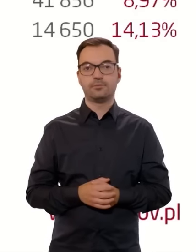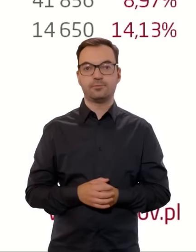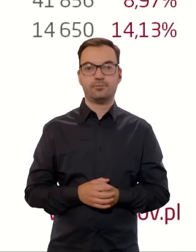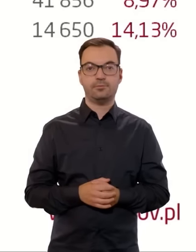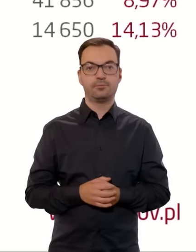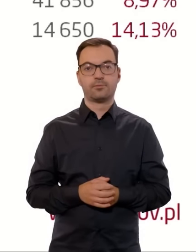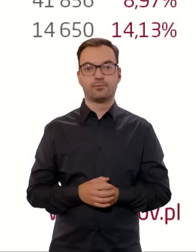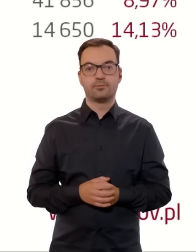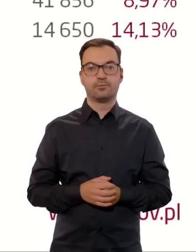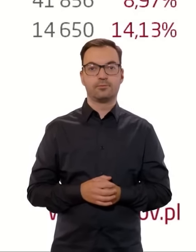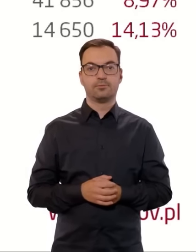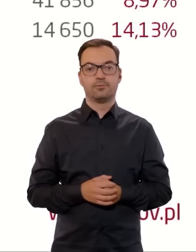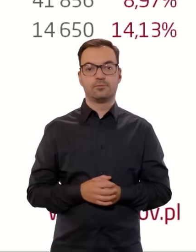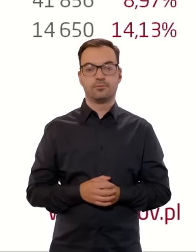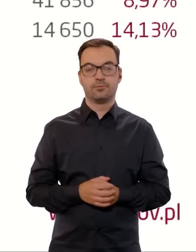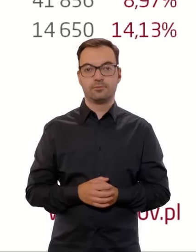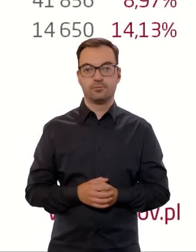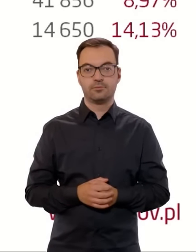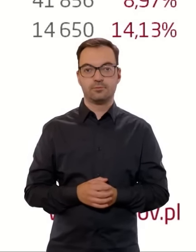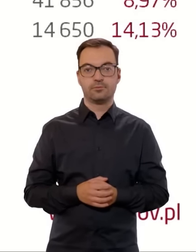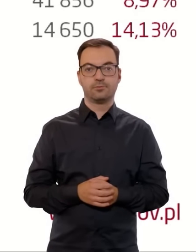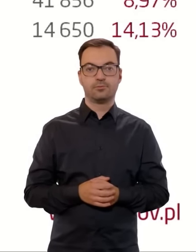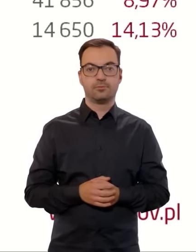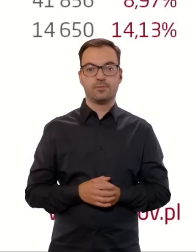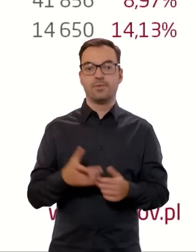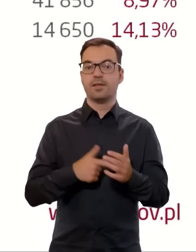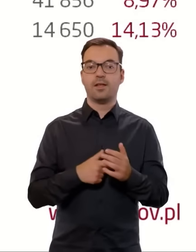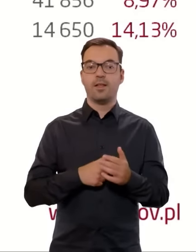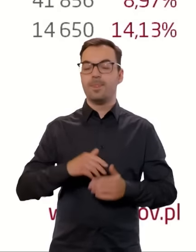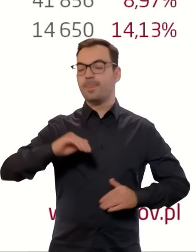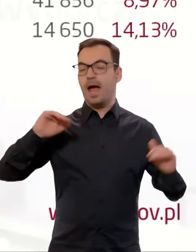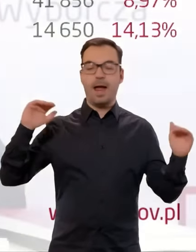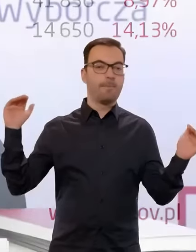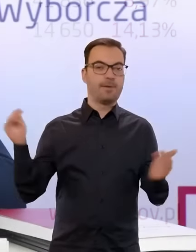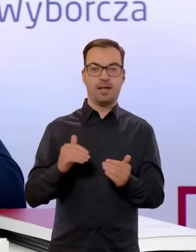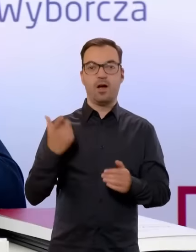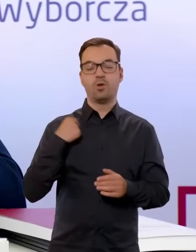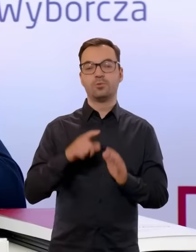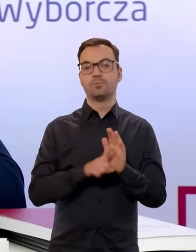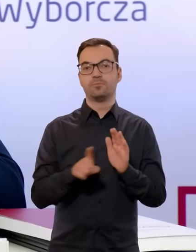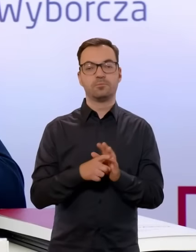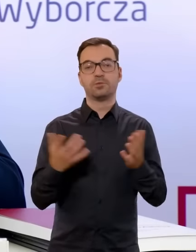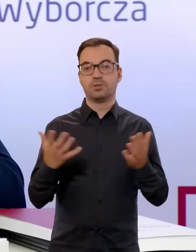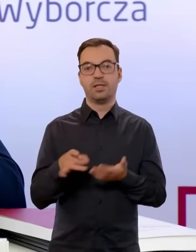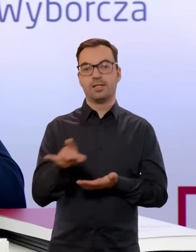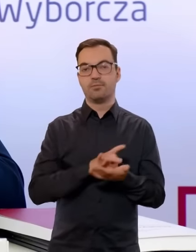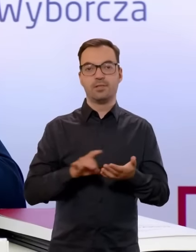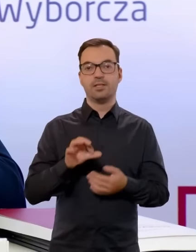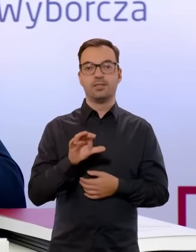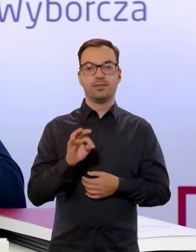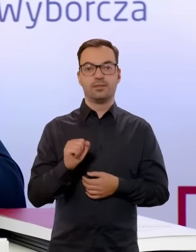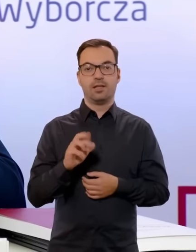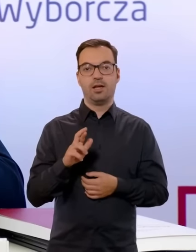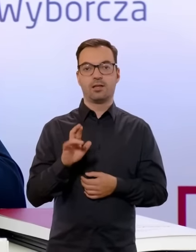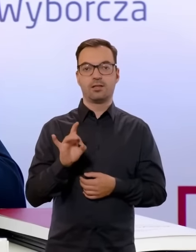11,16%. W stosunku do liczby uprawnionych najmniej wyborców wzięło udział w głosowaniu w gminie